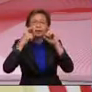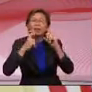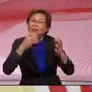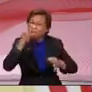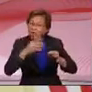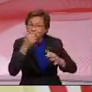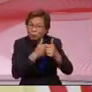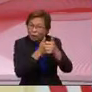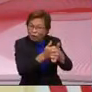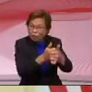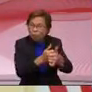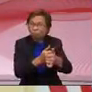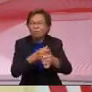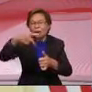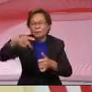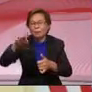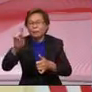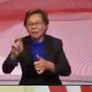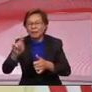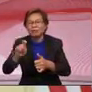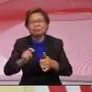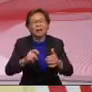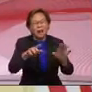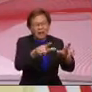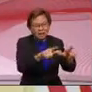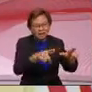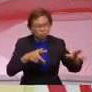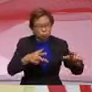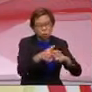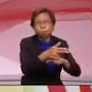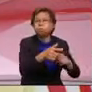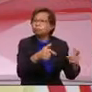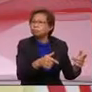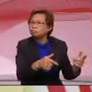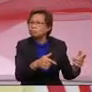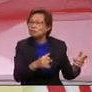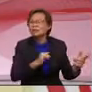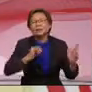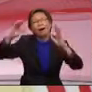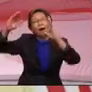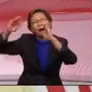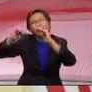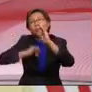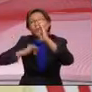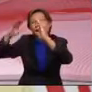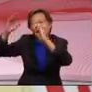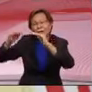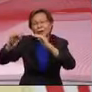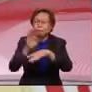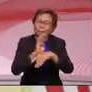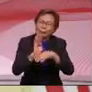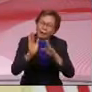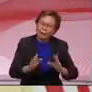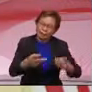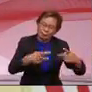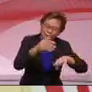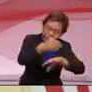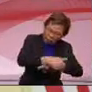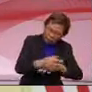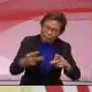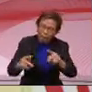mematuhi peraturan yang dikeluarkan oleh PBT tersebut. Jadi saya haraplah supaya peniaga-peniaga pasar